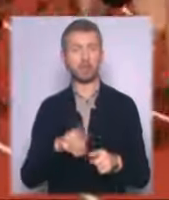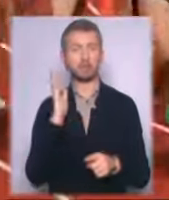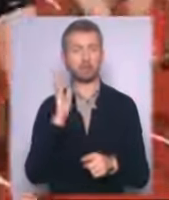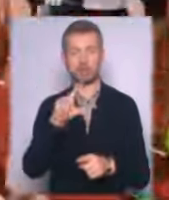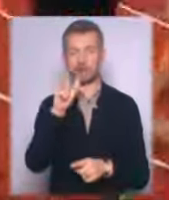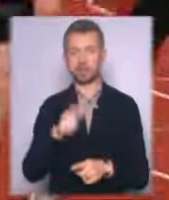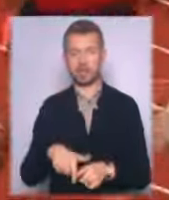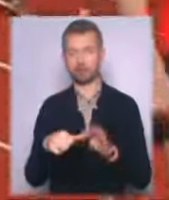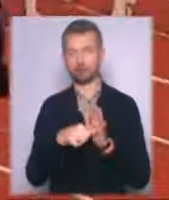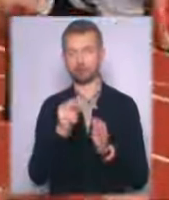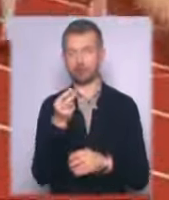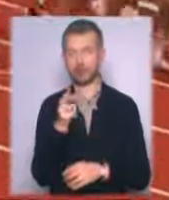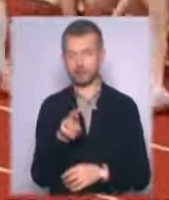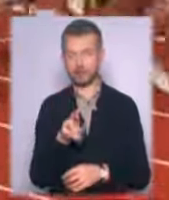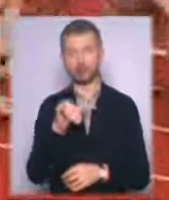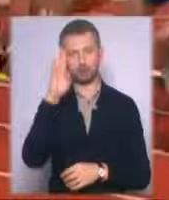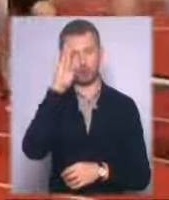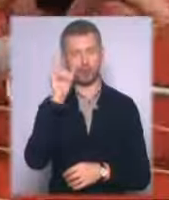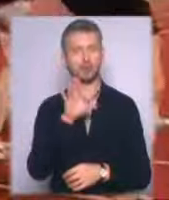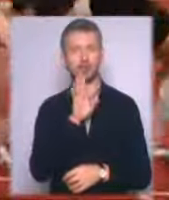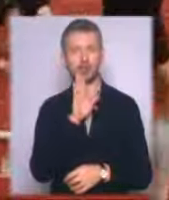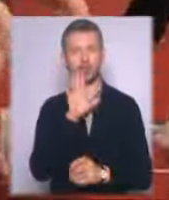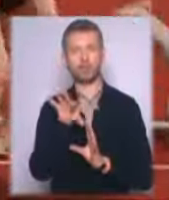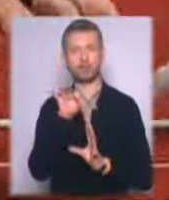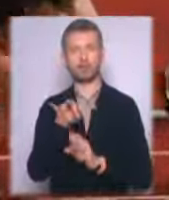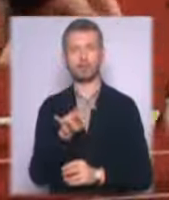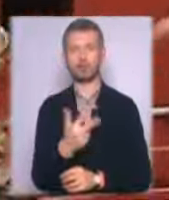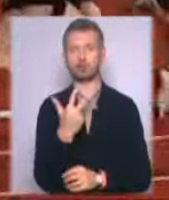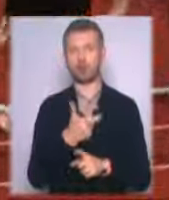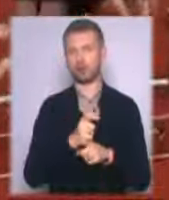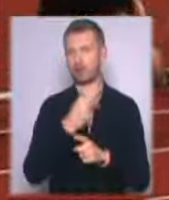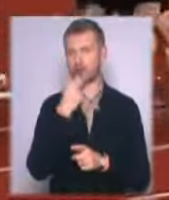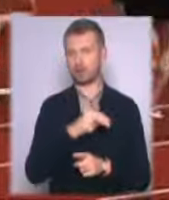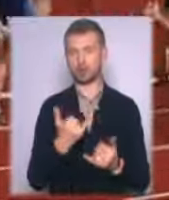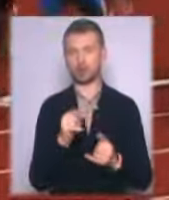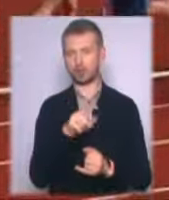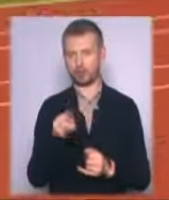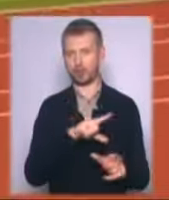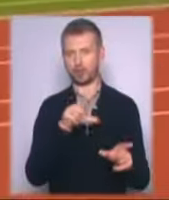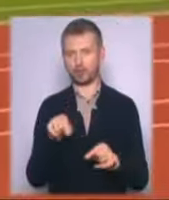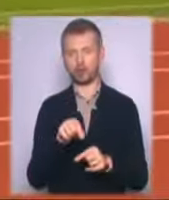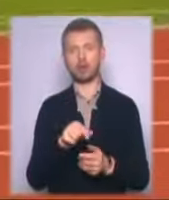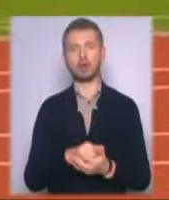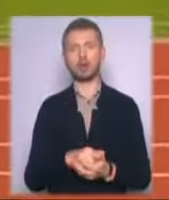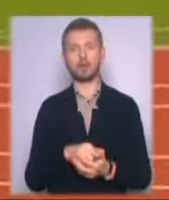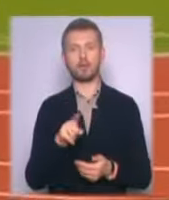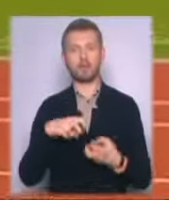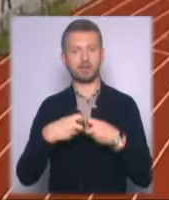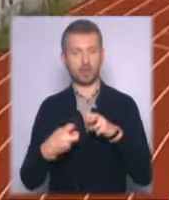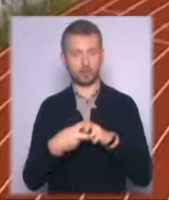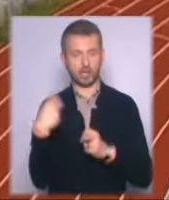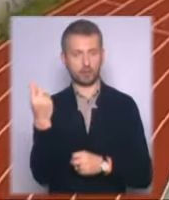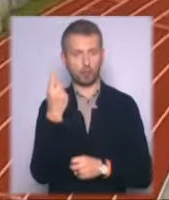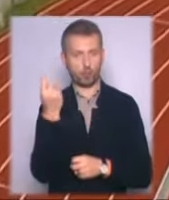Італії 6 червня. У чоловіків та жінок визначили по троє найкращих, і тепер вони їдуть у Заросляк Івано-Франківської